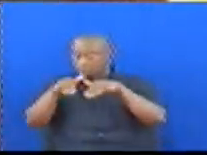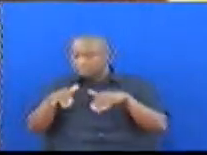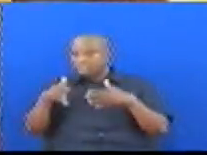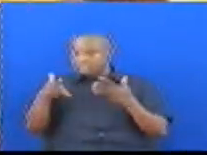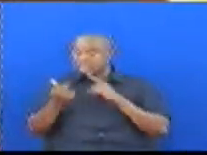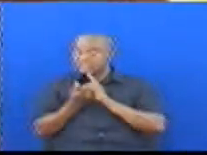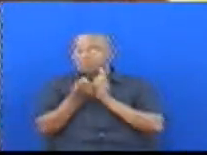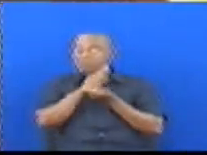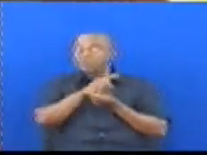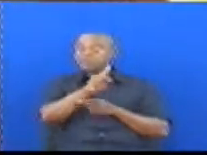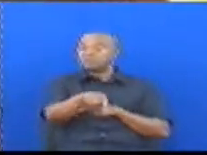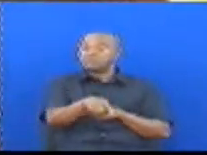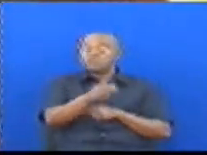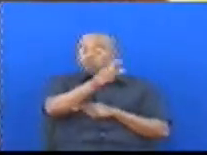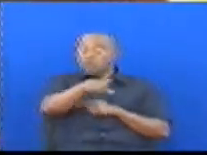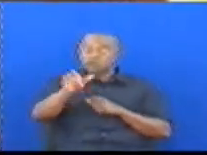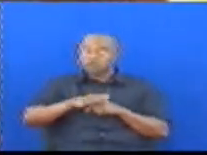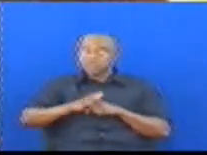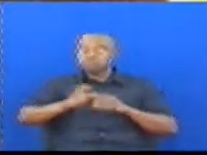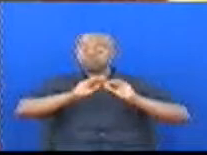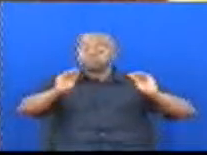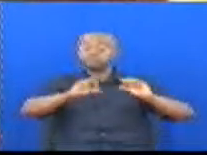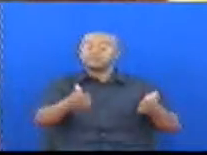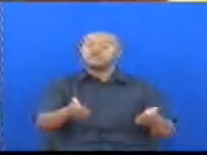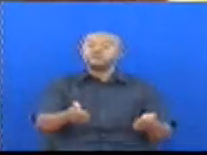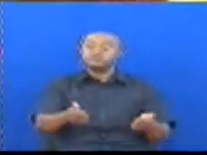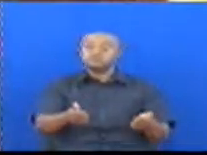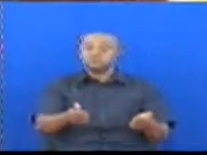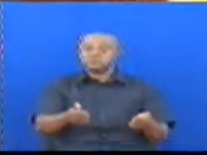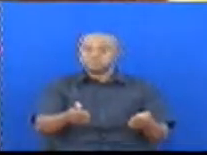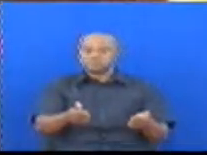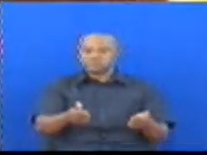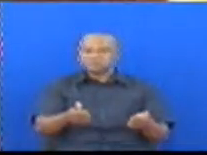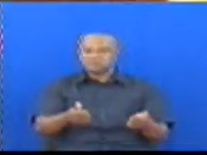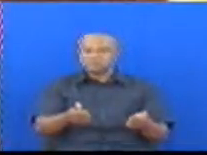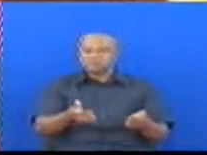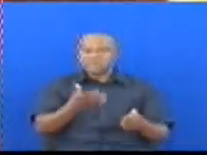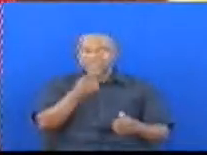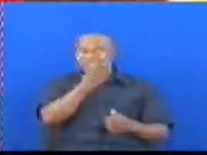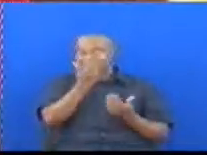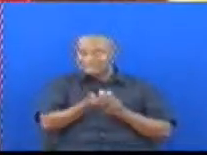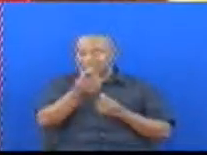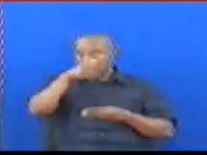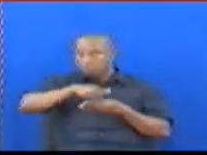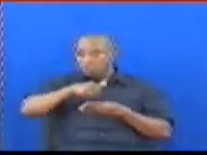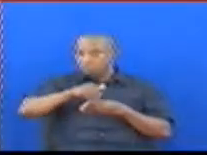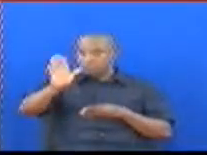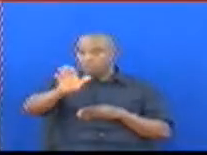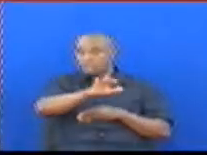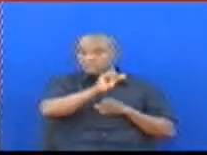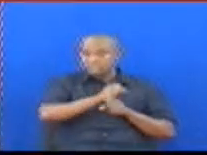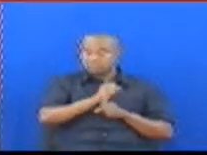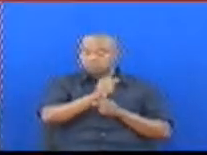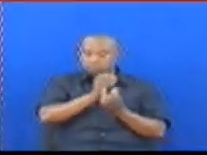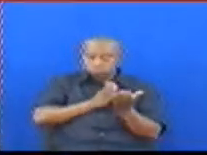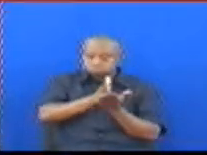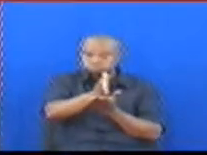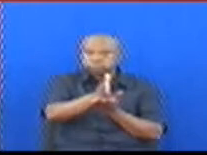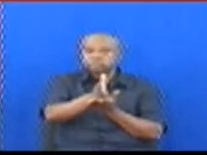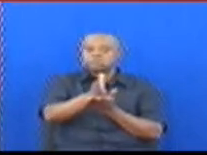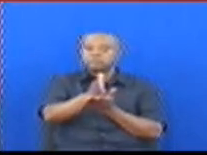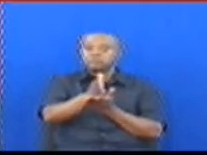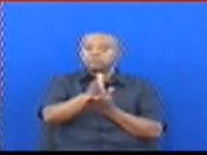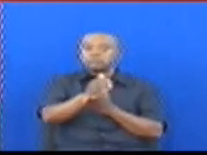wabunge hata wengi hawajaelimishwa ili jambo. Sasa tume hii ili wajumbe wake wawe approved lazima tupeleke